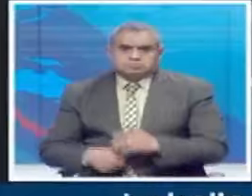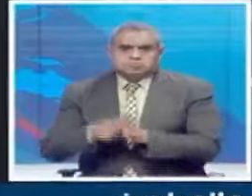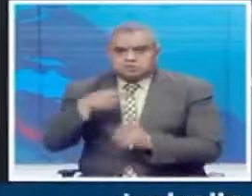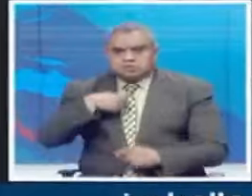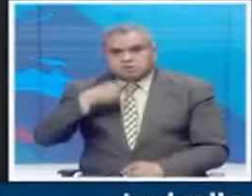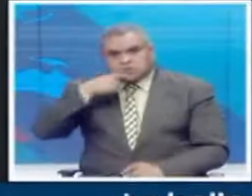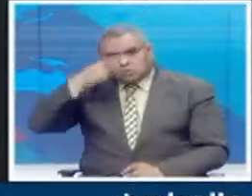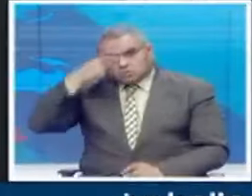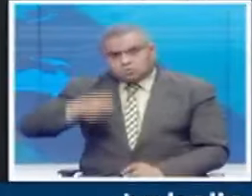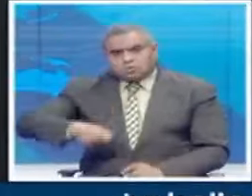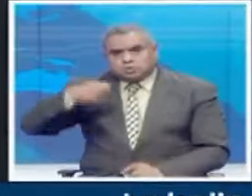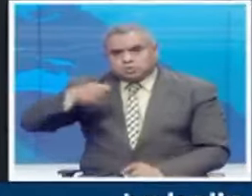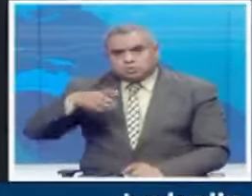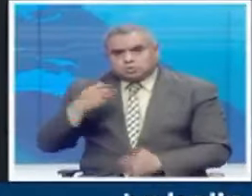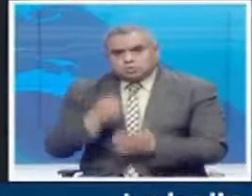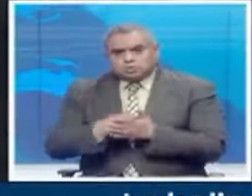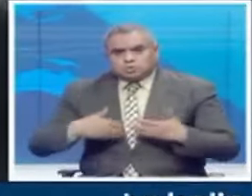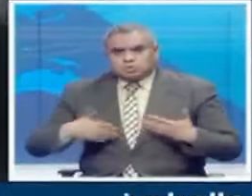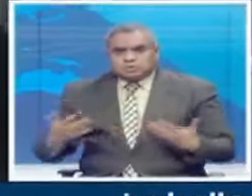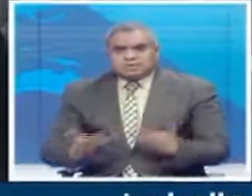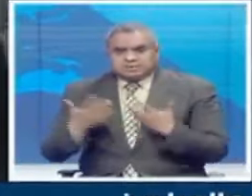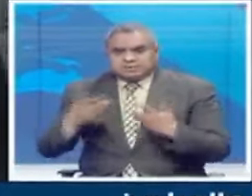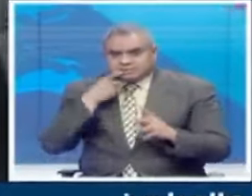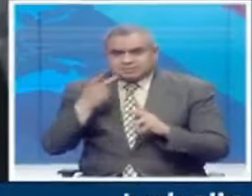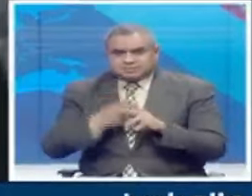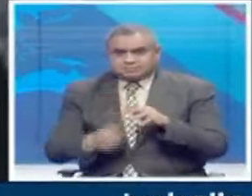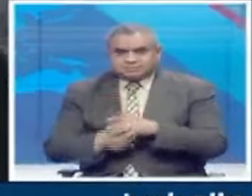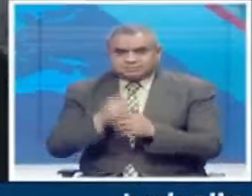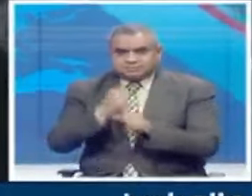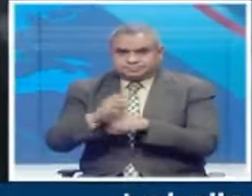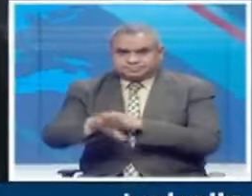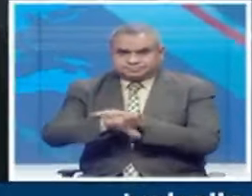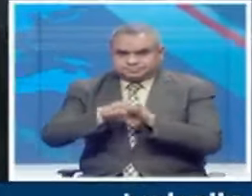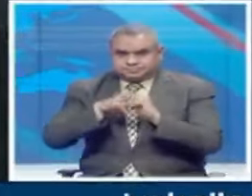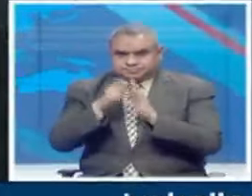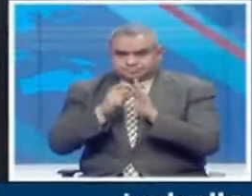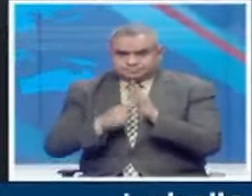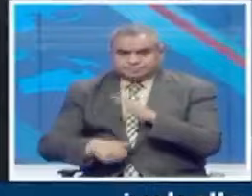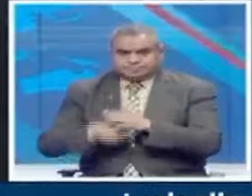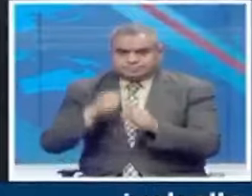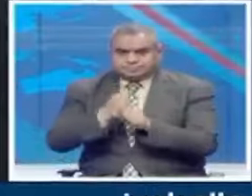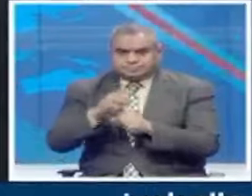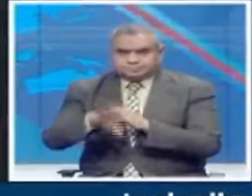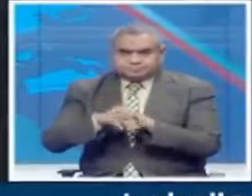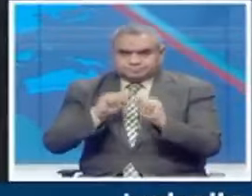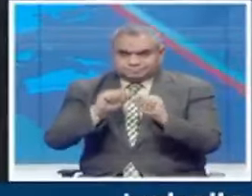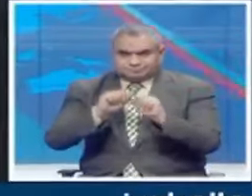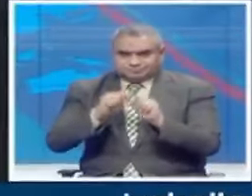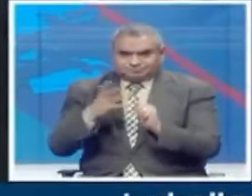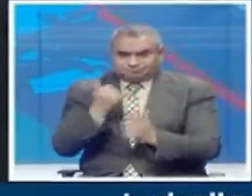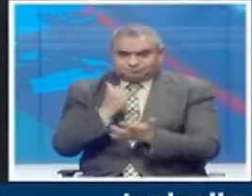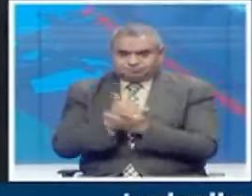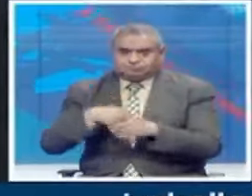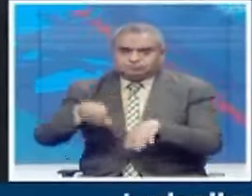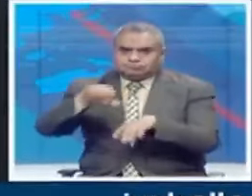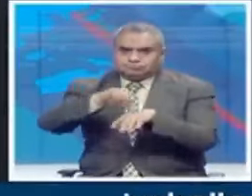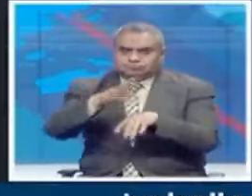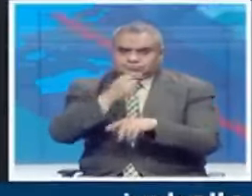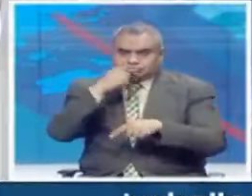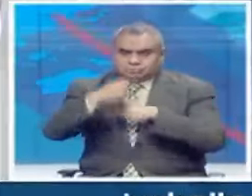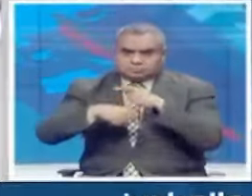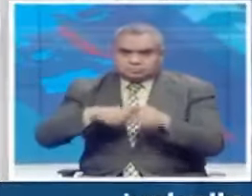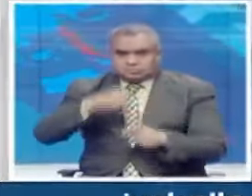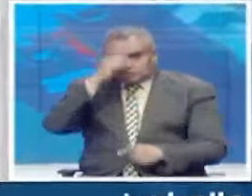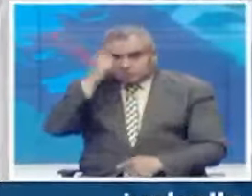طيبين، وشرطتنا بألف خير، ودايما كده محققين الأمن والأمان، ومصر بخير إن شاء